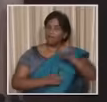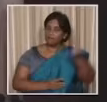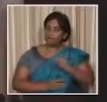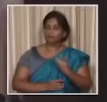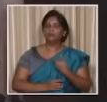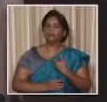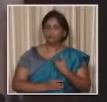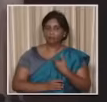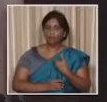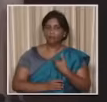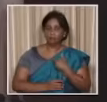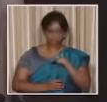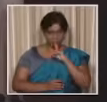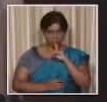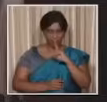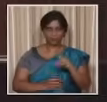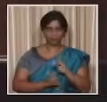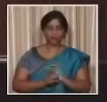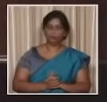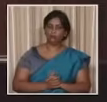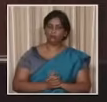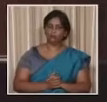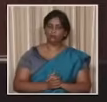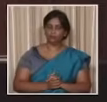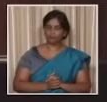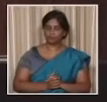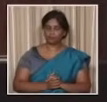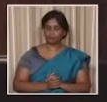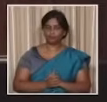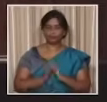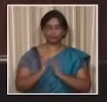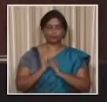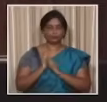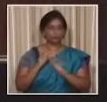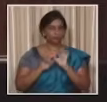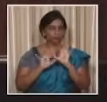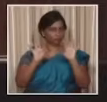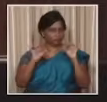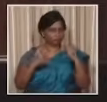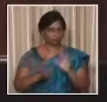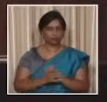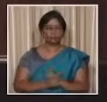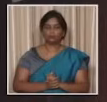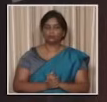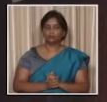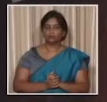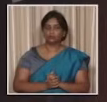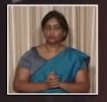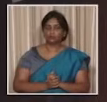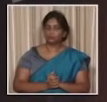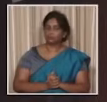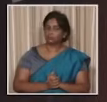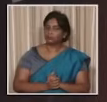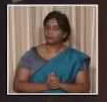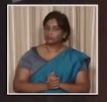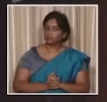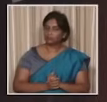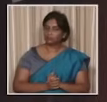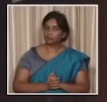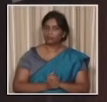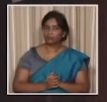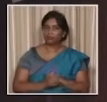මඩ ගහන්නයි කියන එක මම ප්‍රකාශ කරනවා හොඳයි බොහොම ස්තුතියි මහින්දානායකතුමා විනාඩියෙන් කියලා අවසන් කරන්න ගරු නියෝජක කතානායකතුමනි ඔව්